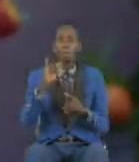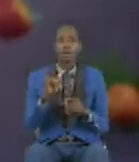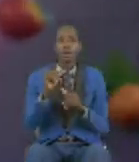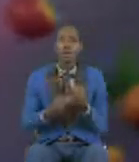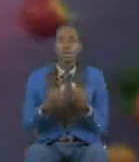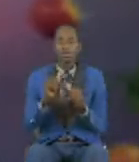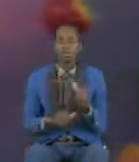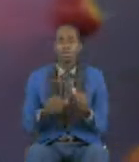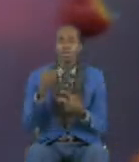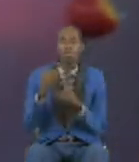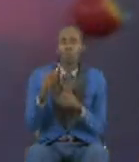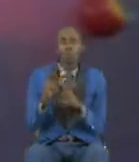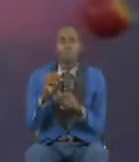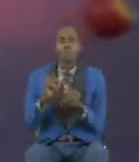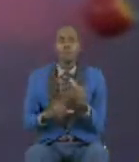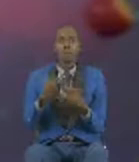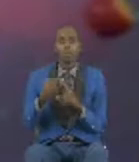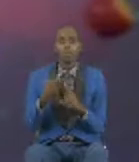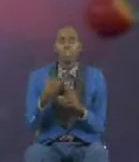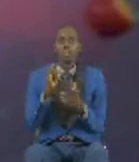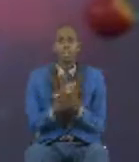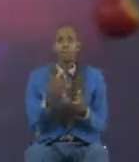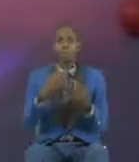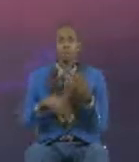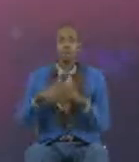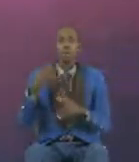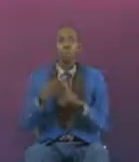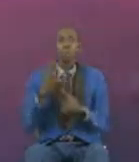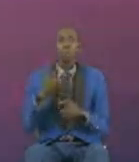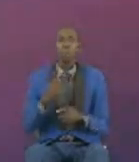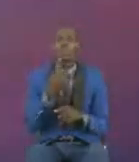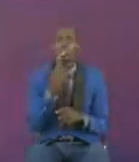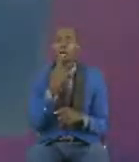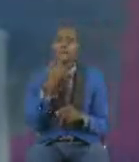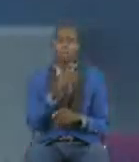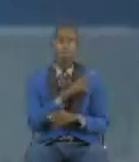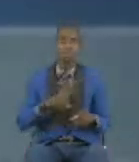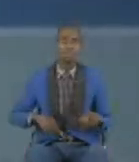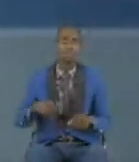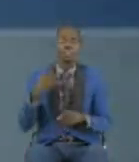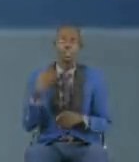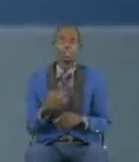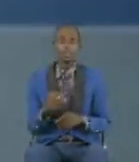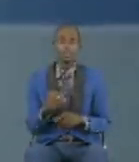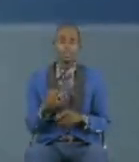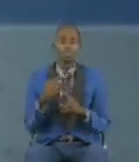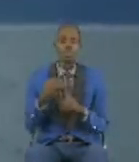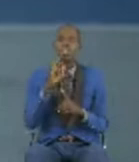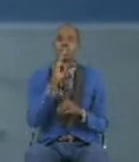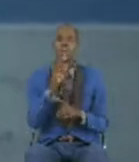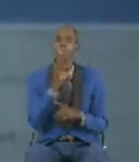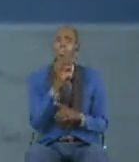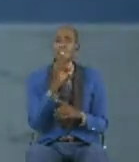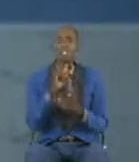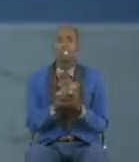sort de la bouche de Dieu. La parole est l'eau, l'eau, l'eau. Et